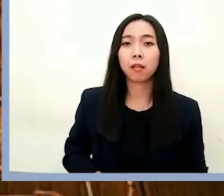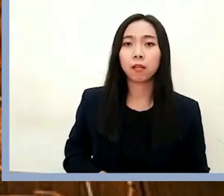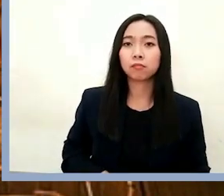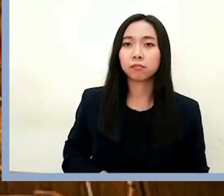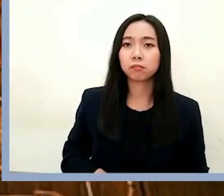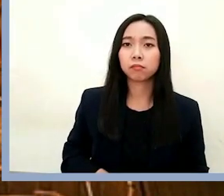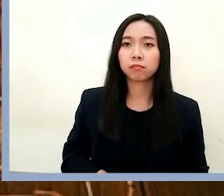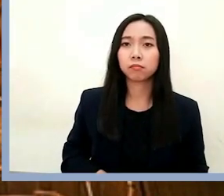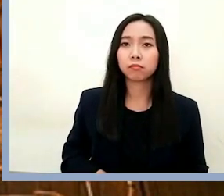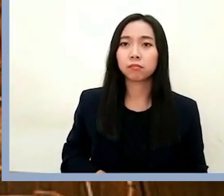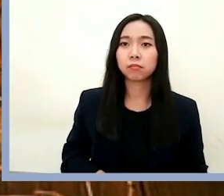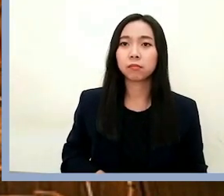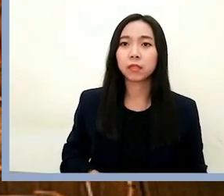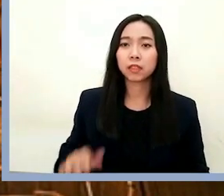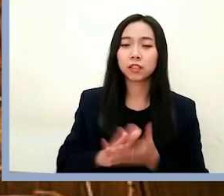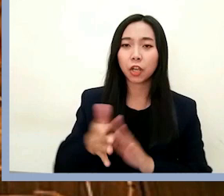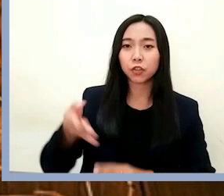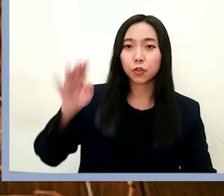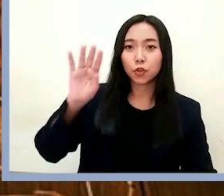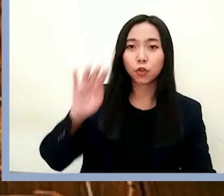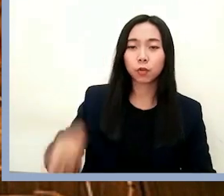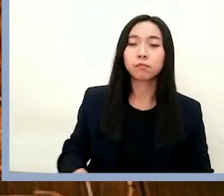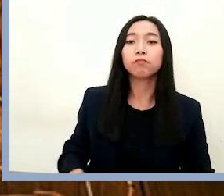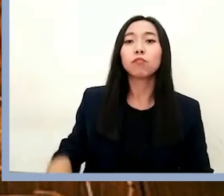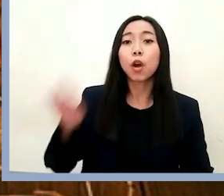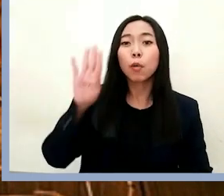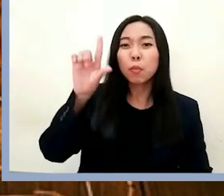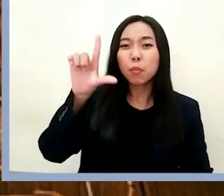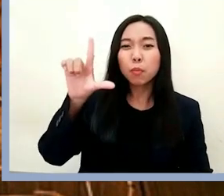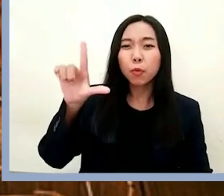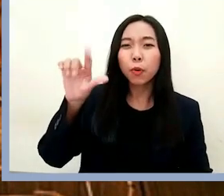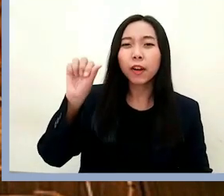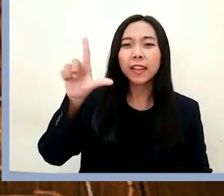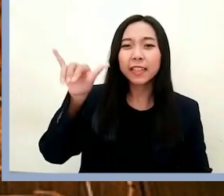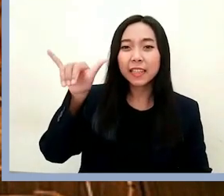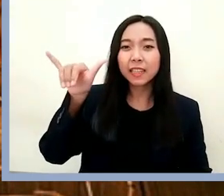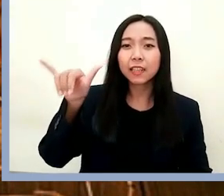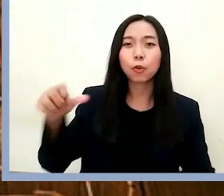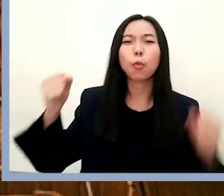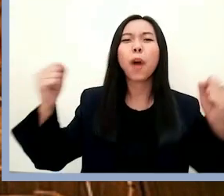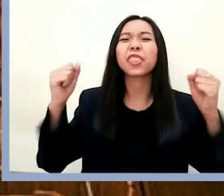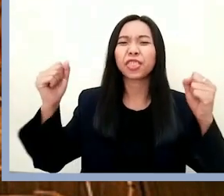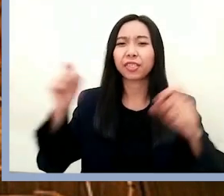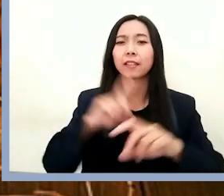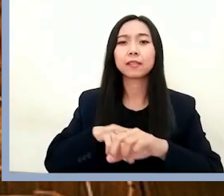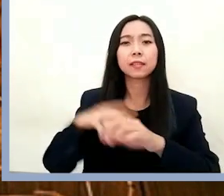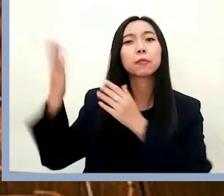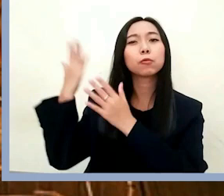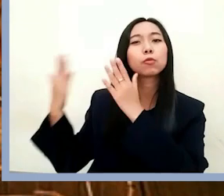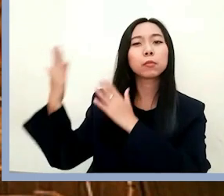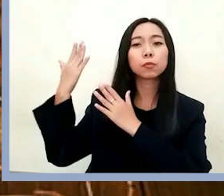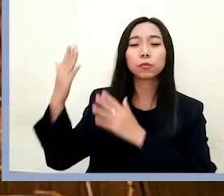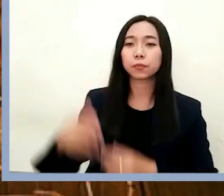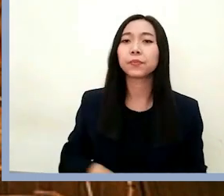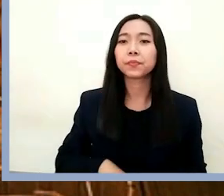maka dampak dari bullying itu lebih kuat dibandingkan pada masa kini oleh